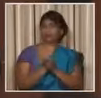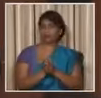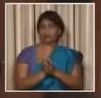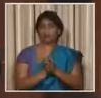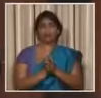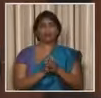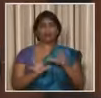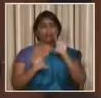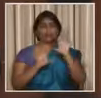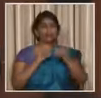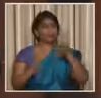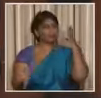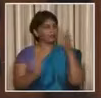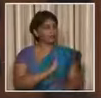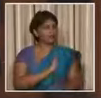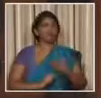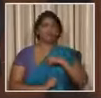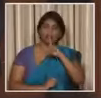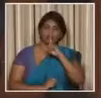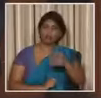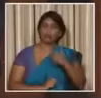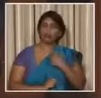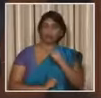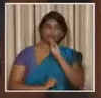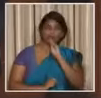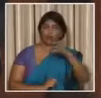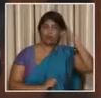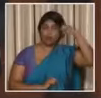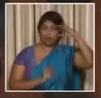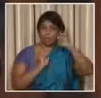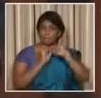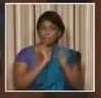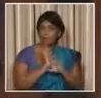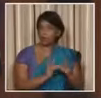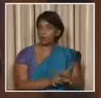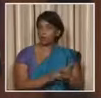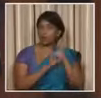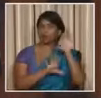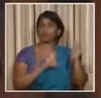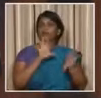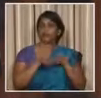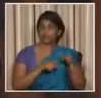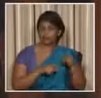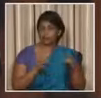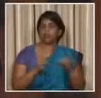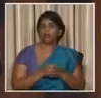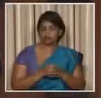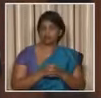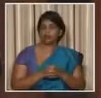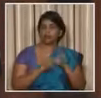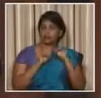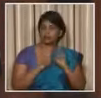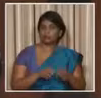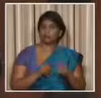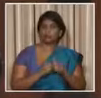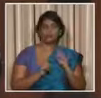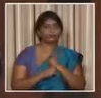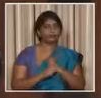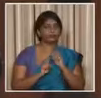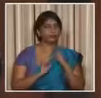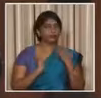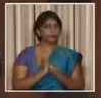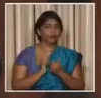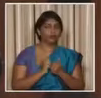දෙකේම තේරීම් වැරදි කියලා අපි කියනවා. අපි කියන්නේ අඩුමතරමේ කරන්ට් බිල හරි පදනම් කරගෙන ඒ කට්ටිය තෝරගන්නේ කණ්ඩායම්. ඉතින් ඒක නිසා මේ ආණ්ඩුවේ ප්‍රතිපත්ති සියලු